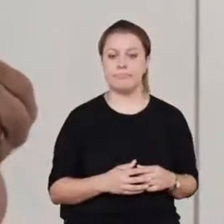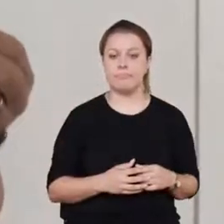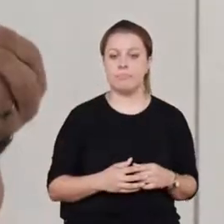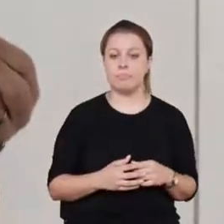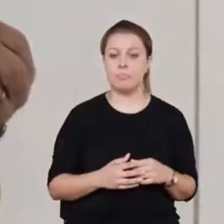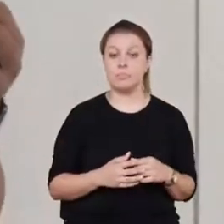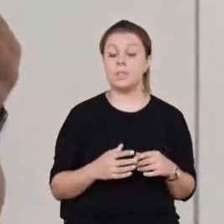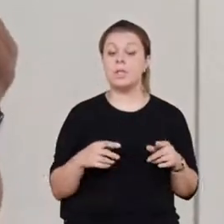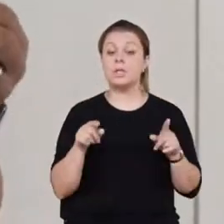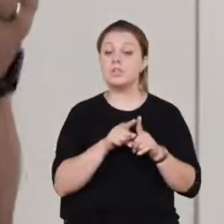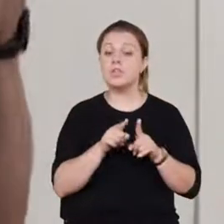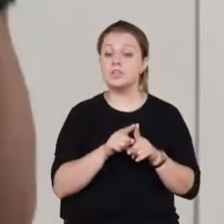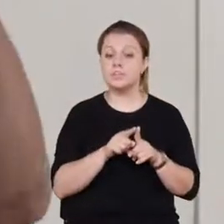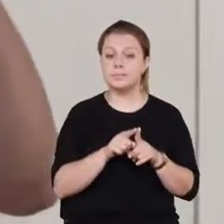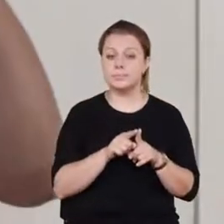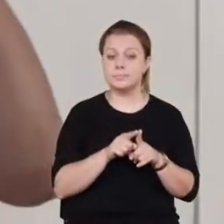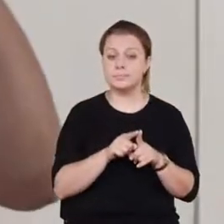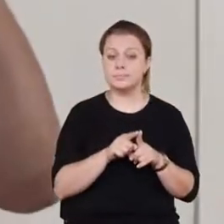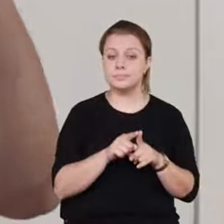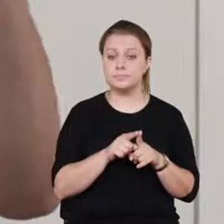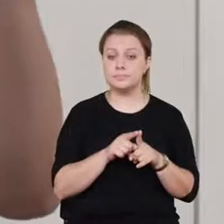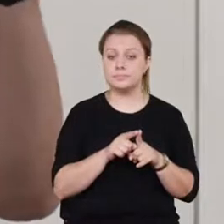oni sobie zadawali, to jest takie, czy